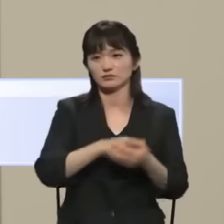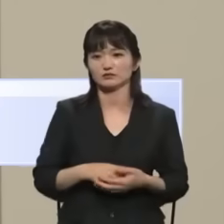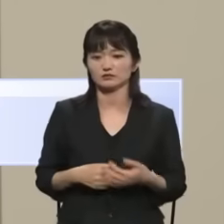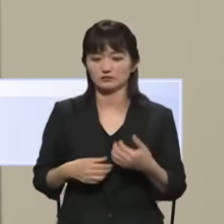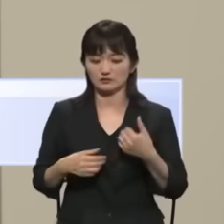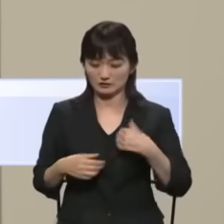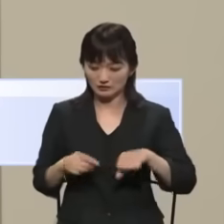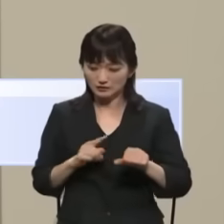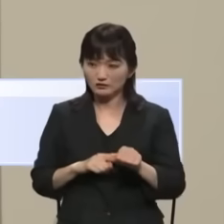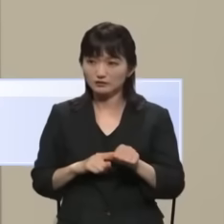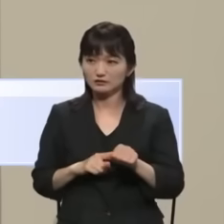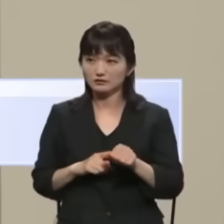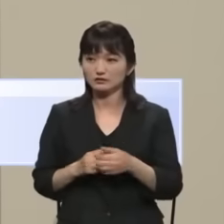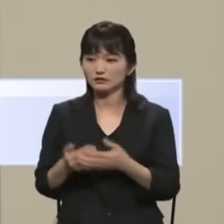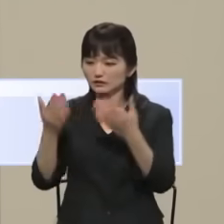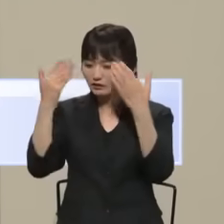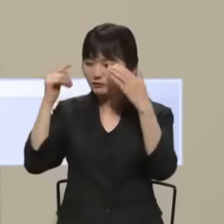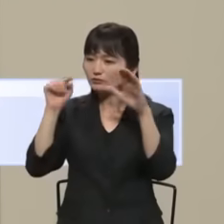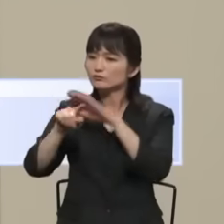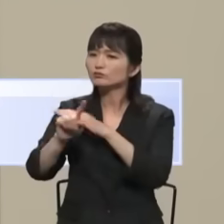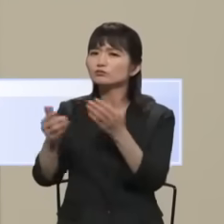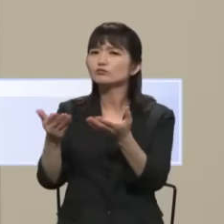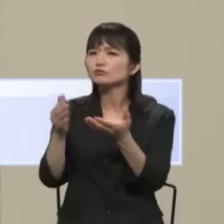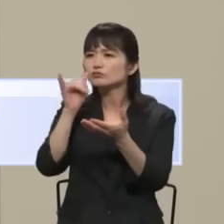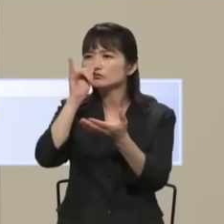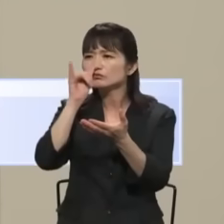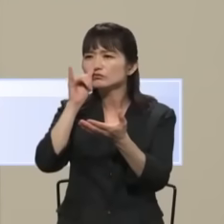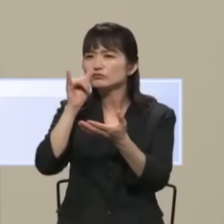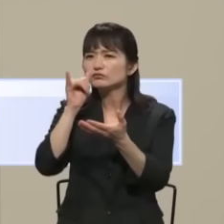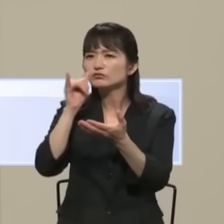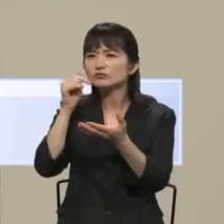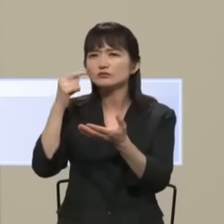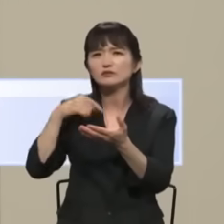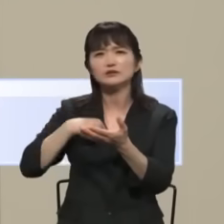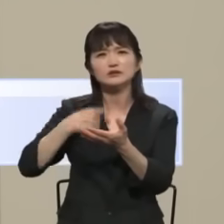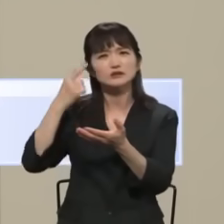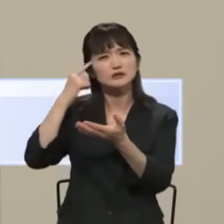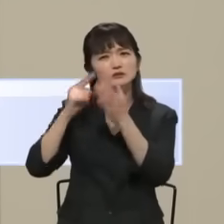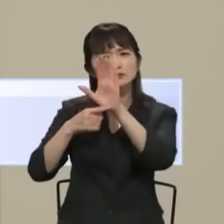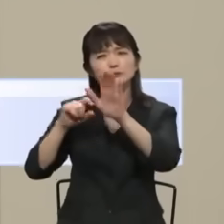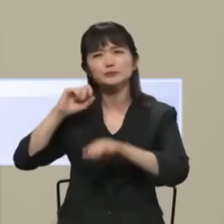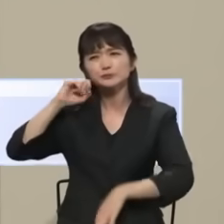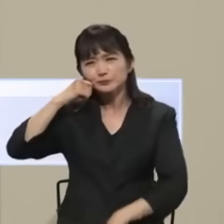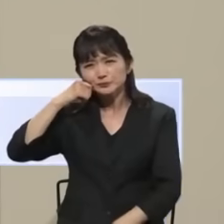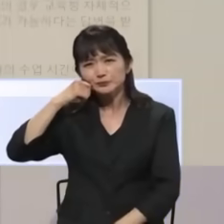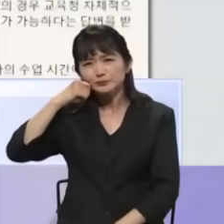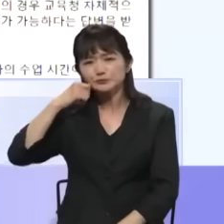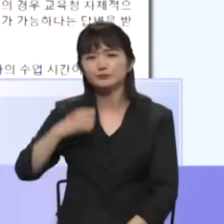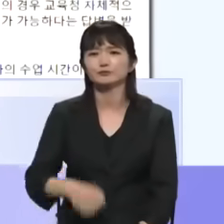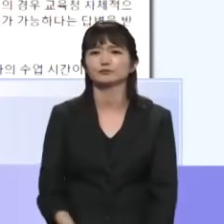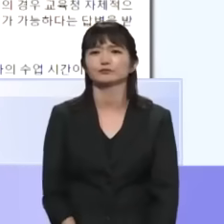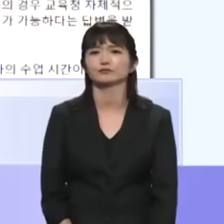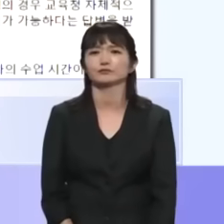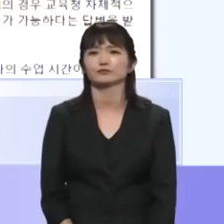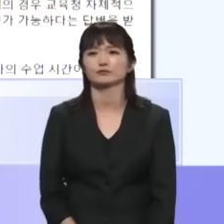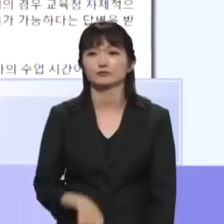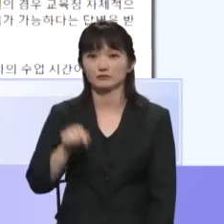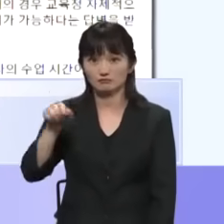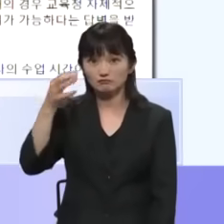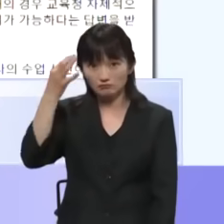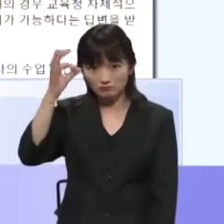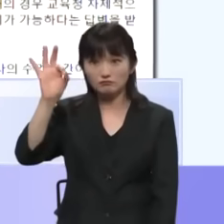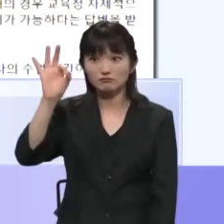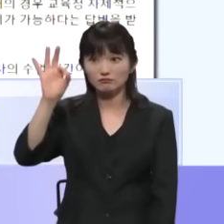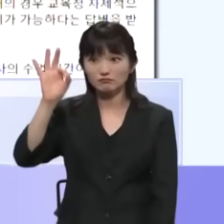전체적으로 학교에서 어떤 일이 있었는지 좀 정확하게 의사 표현하기 어렵다 이런 부분을 조금 어필을 하셨더라구요 만약 그런 부분이 좀